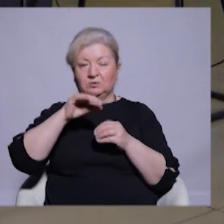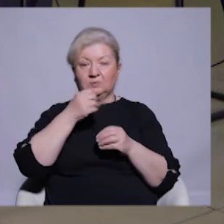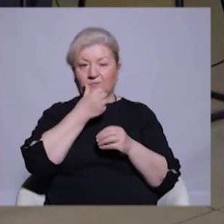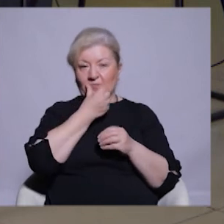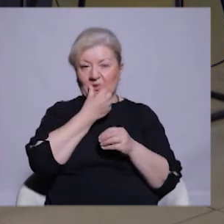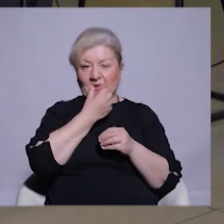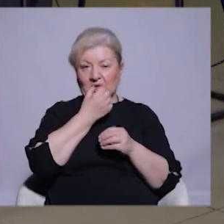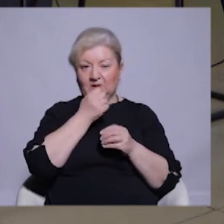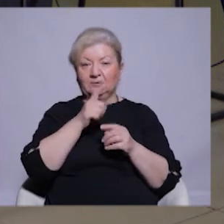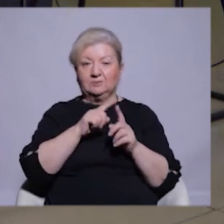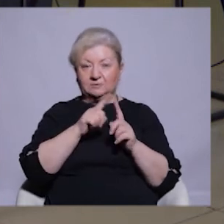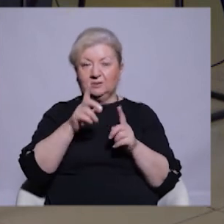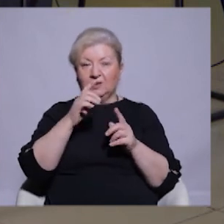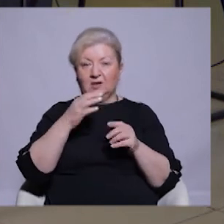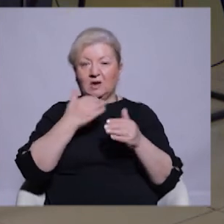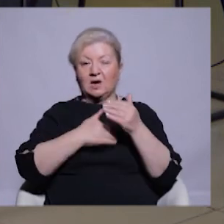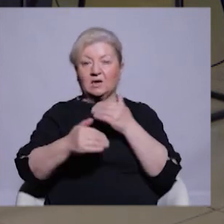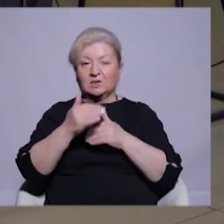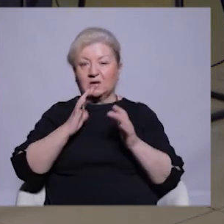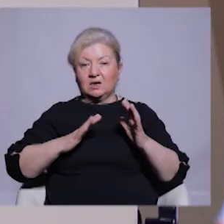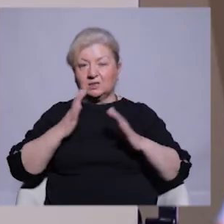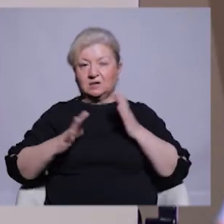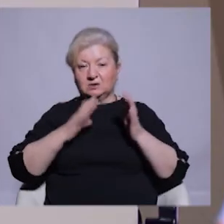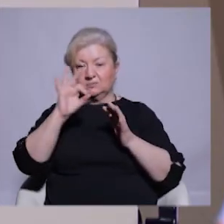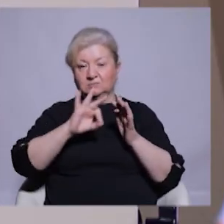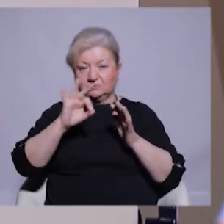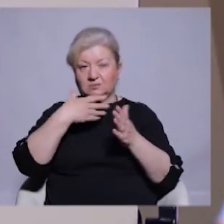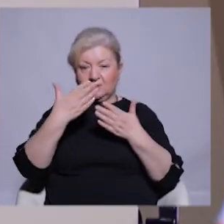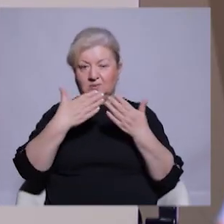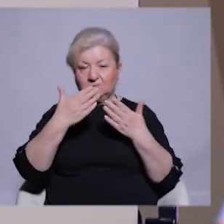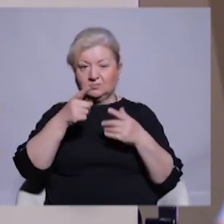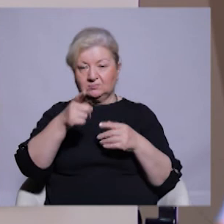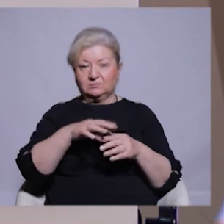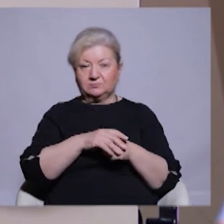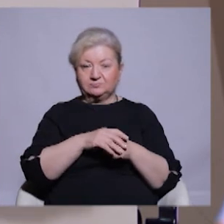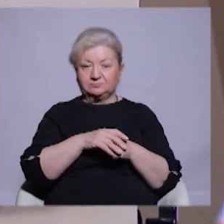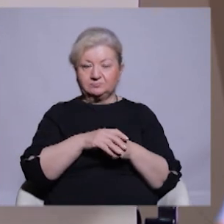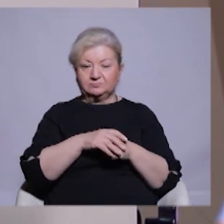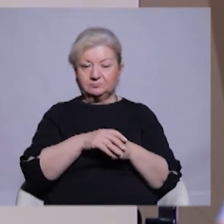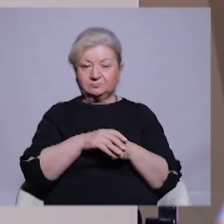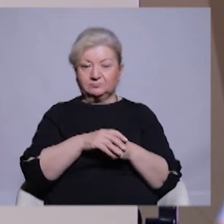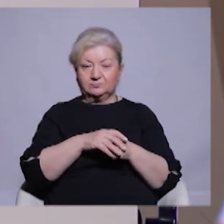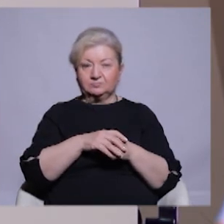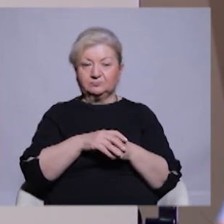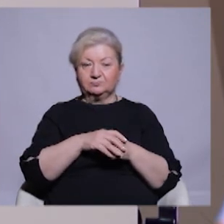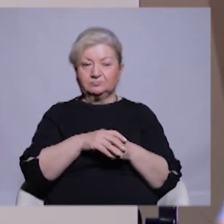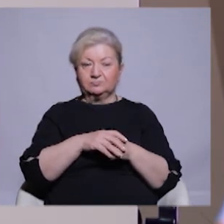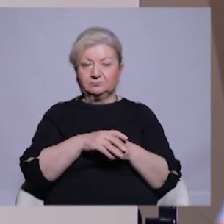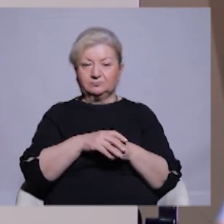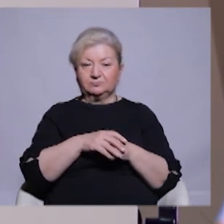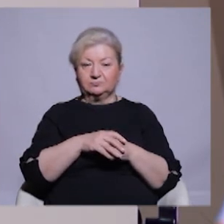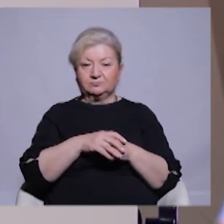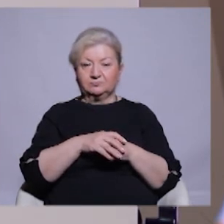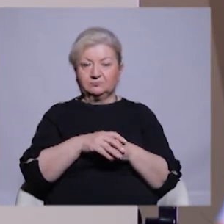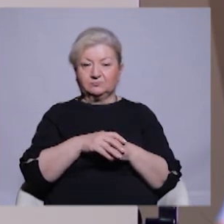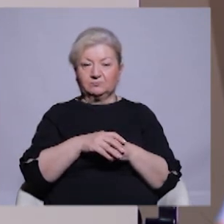ხო? ცხადი, აქ ენერგიებზე ალაპარაკი, აქ მარცხენა ნაწილის განზომილებაც ჯოულია და მარჯვენა ნაწილის განზომილებაც ჯოულია.